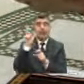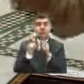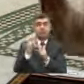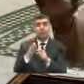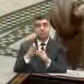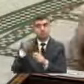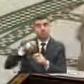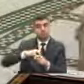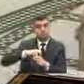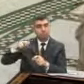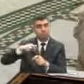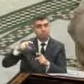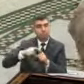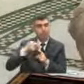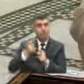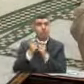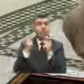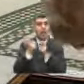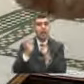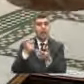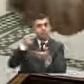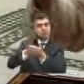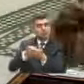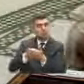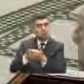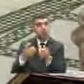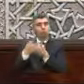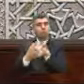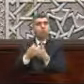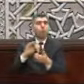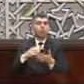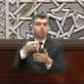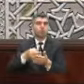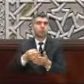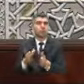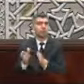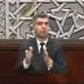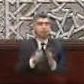راه كاين طلبات عروض باش يمكن المواطن هو يكون جاهز باش يمكن. شكرا سيد الوزير.